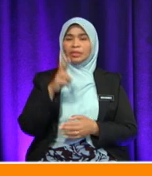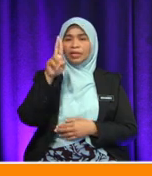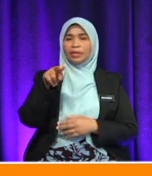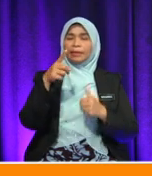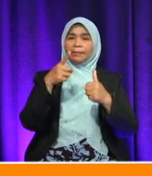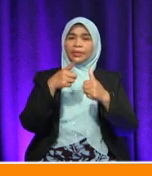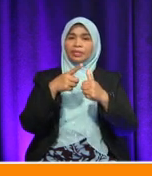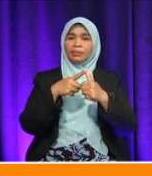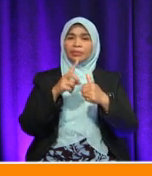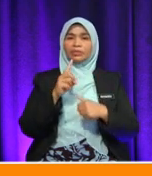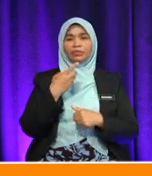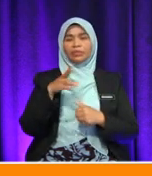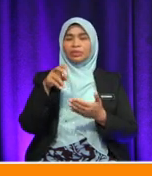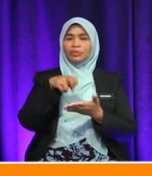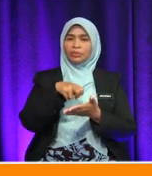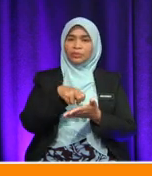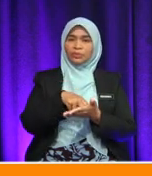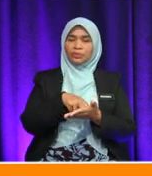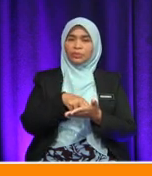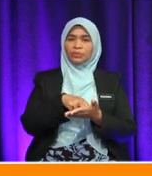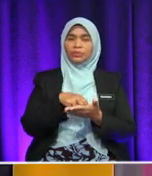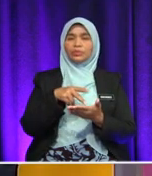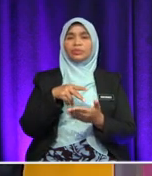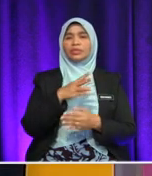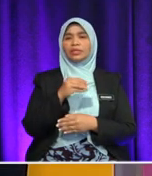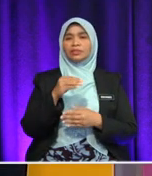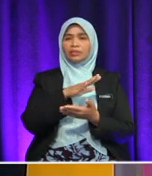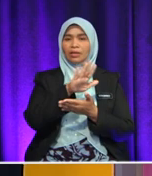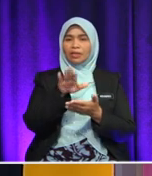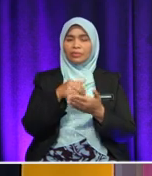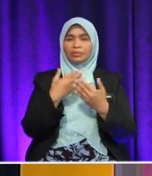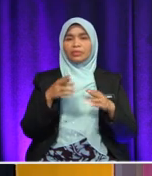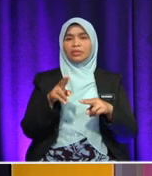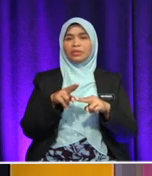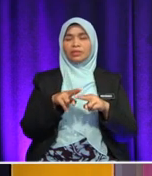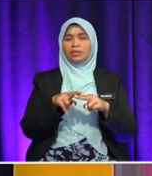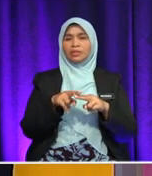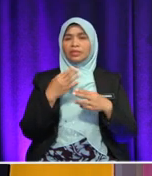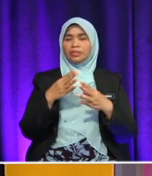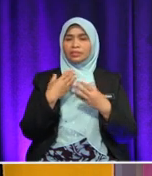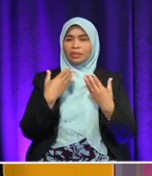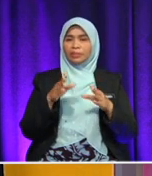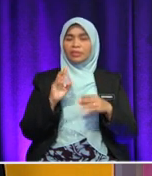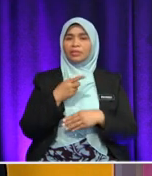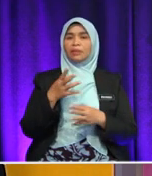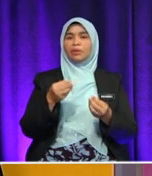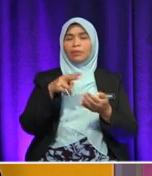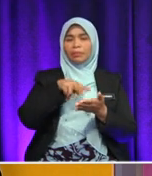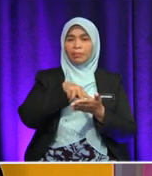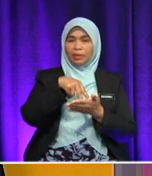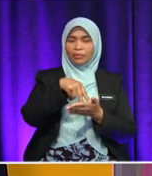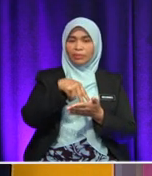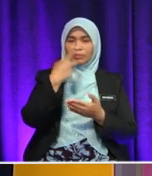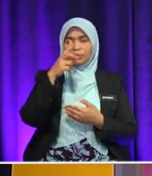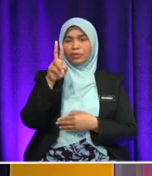kita sudah sujud kita sudah ruko sujud semua duduk istirahat nih selepas pada kita bangun bangkit pada untuk